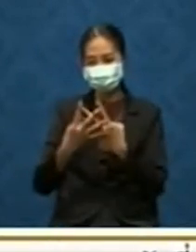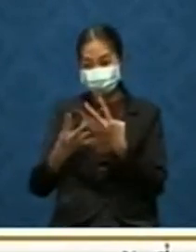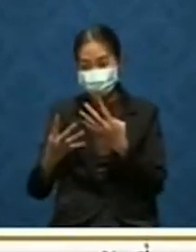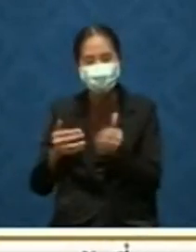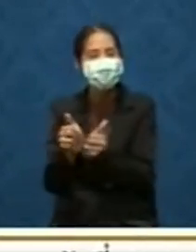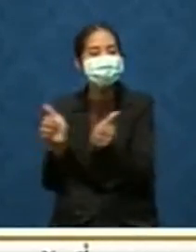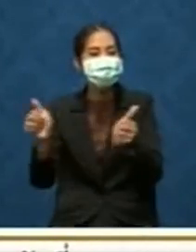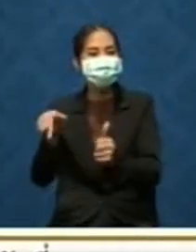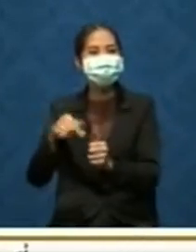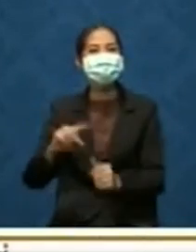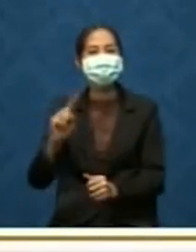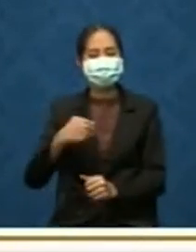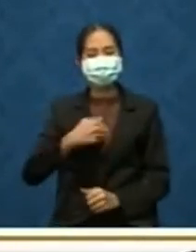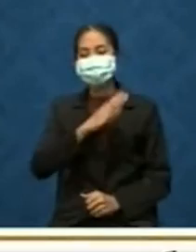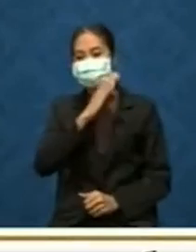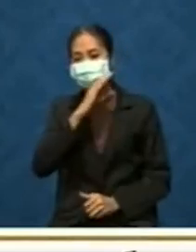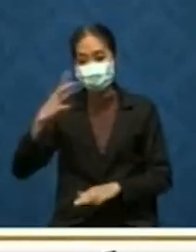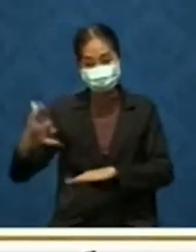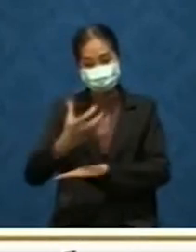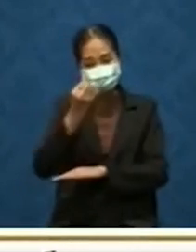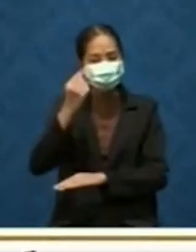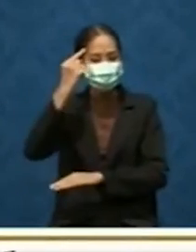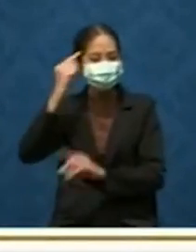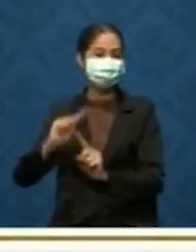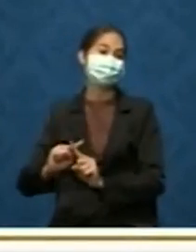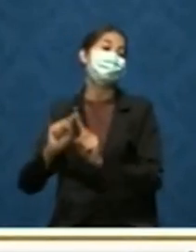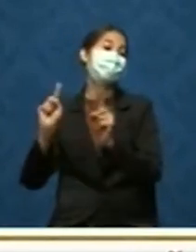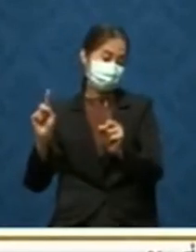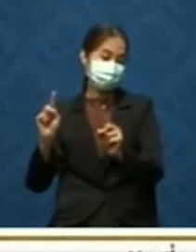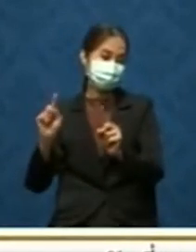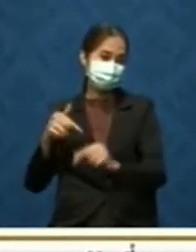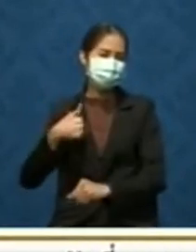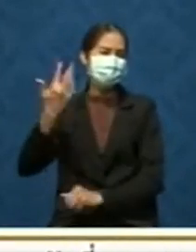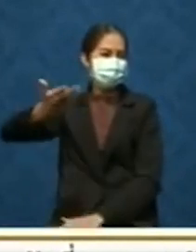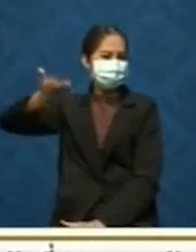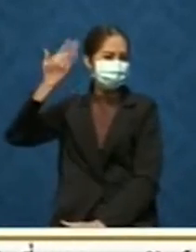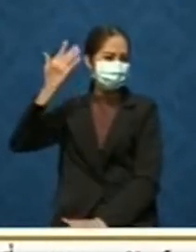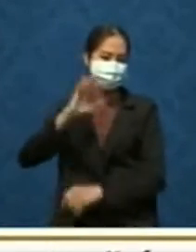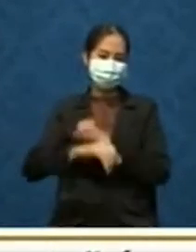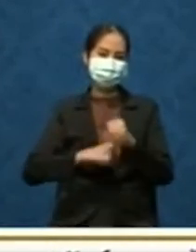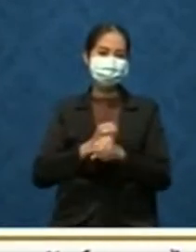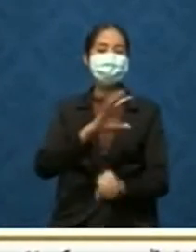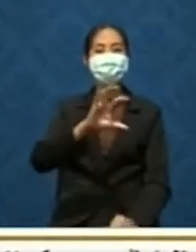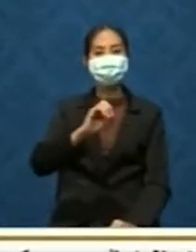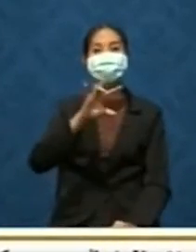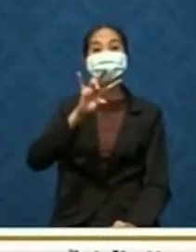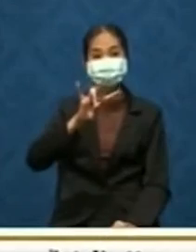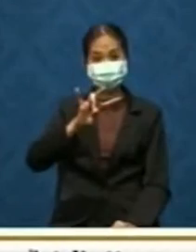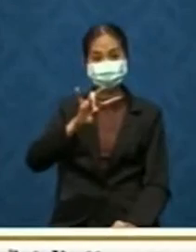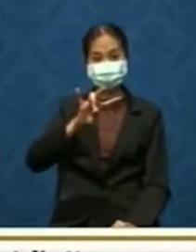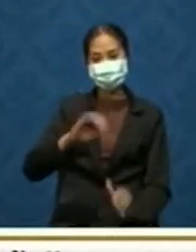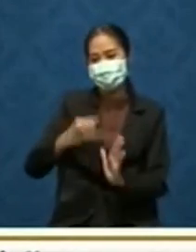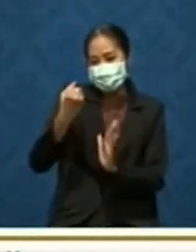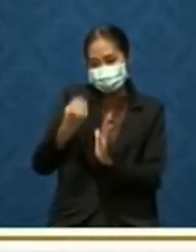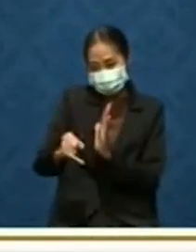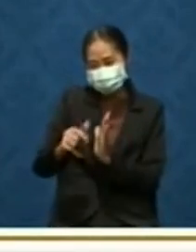ทางการเมืองคนที่เป็นนักโทษทางคดีทางการเมืองที่มีมานานตั้งแต่ปี 57ไม่